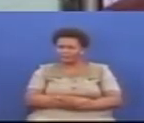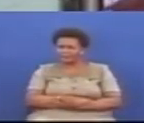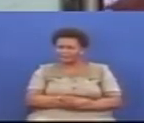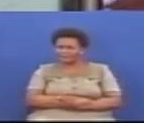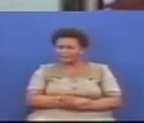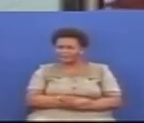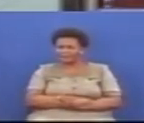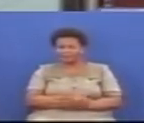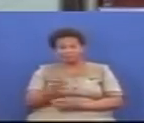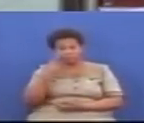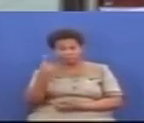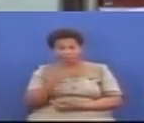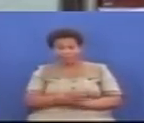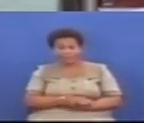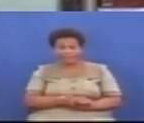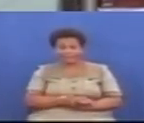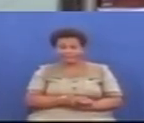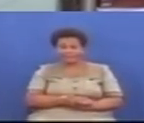Jamani, mnaona?